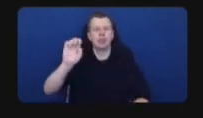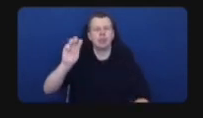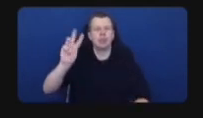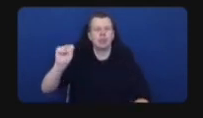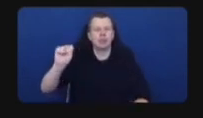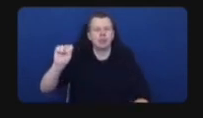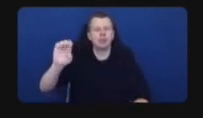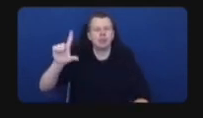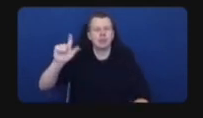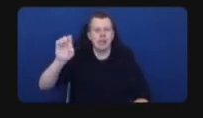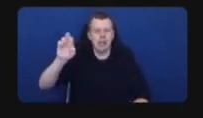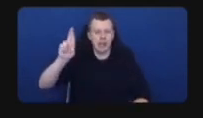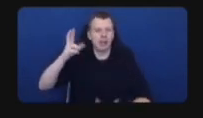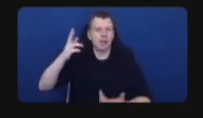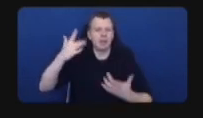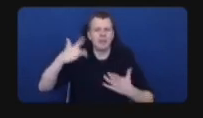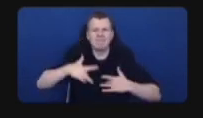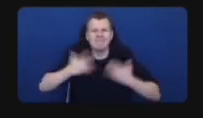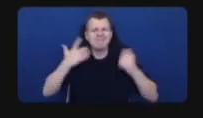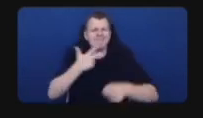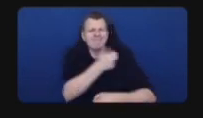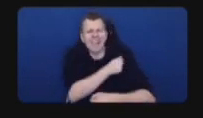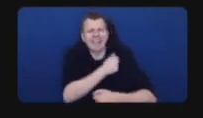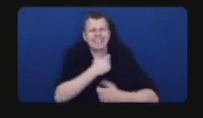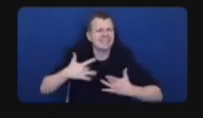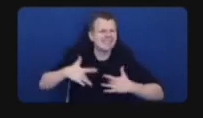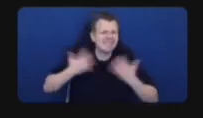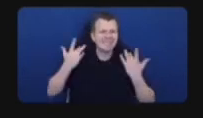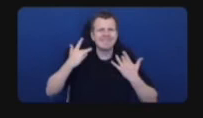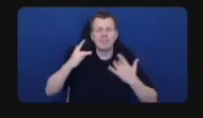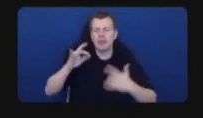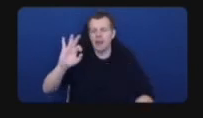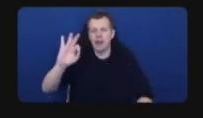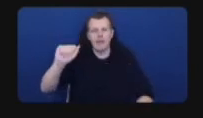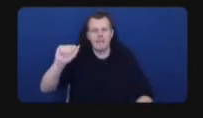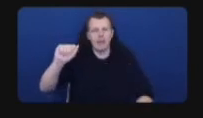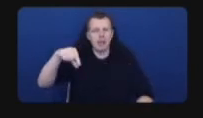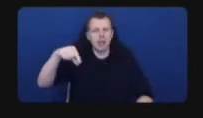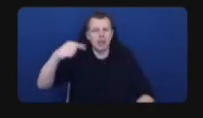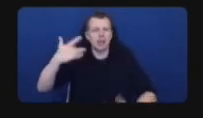一个网站能够第一个链接来登记。